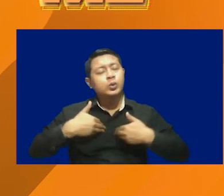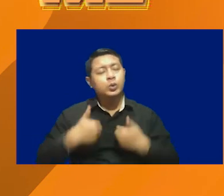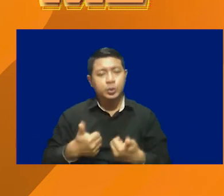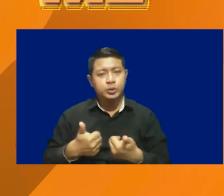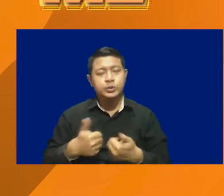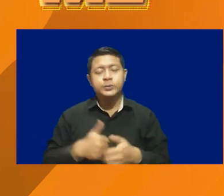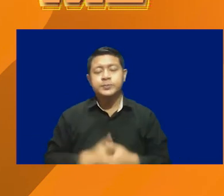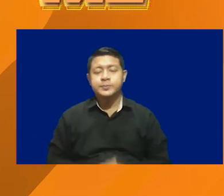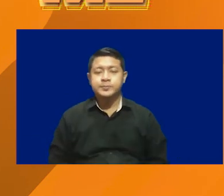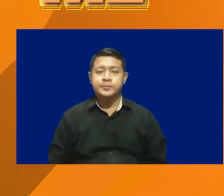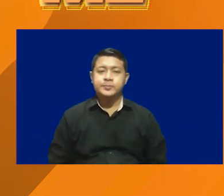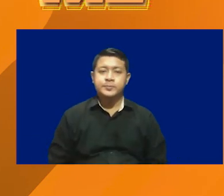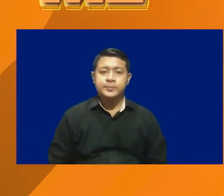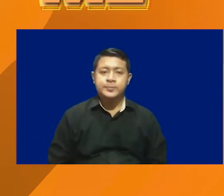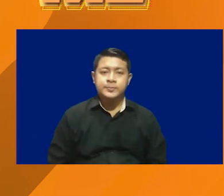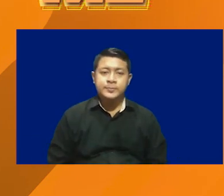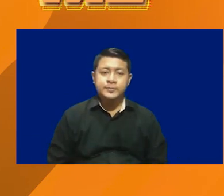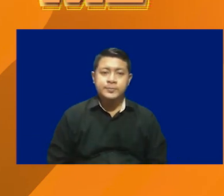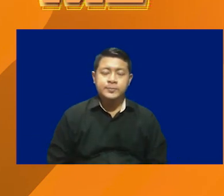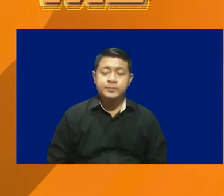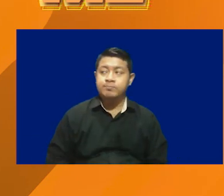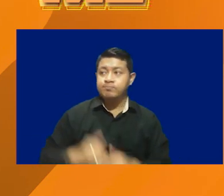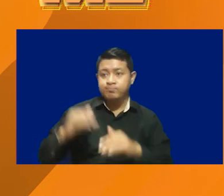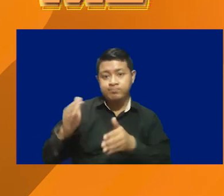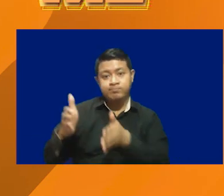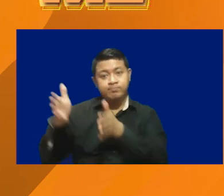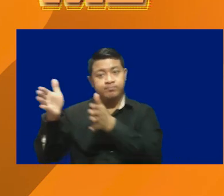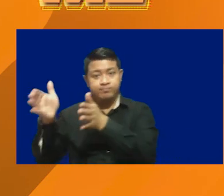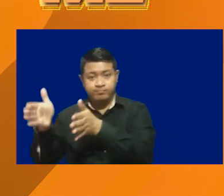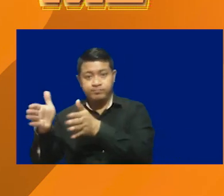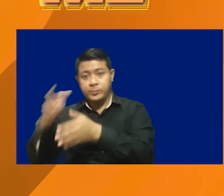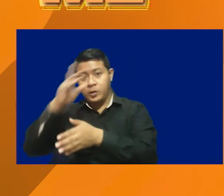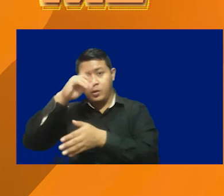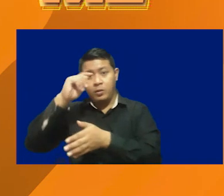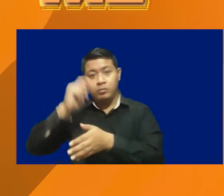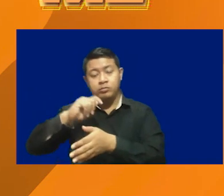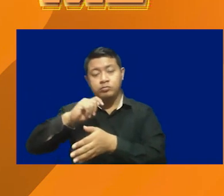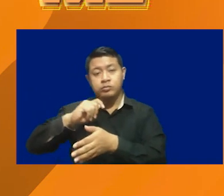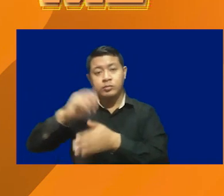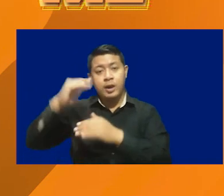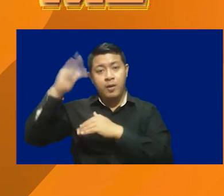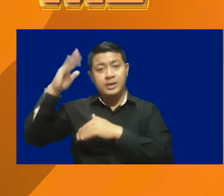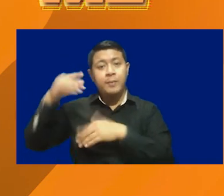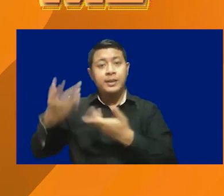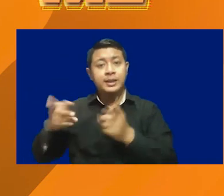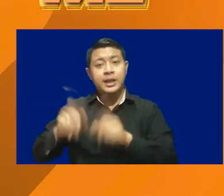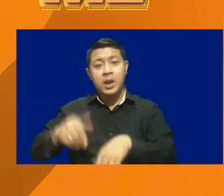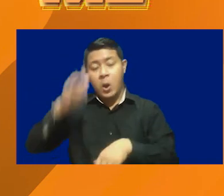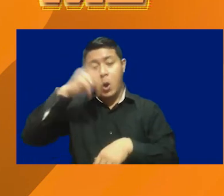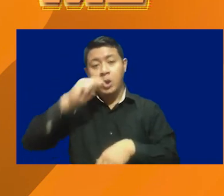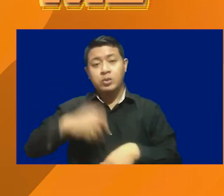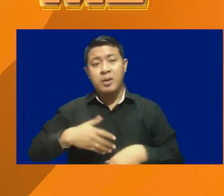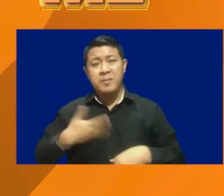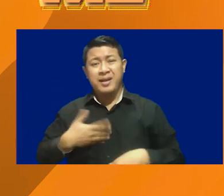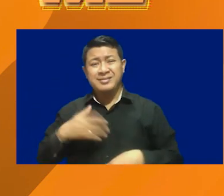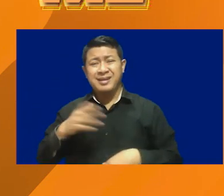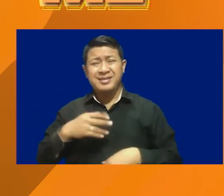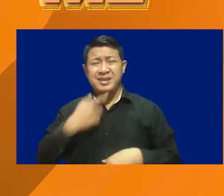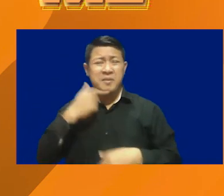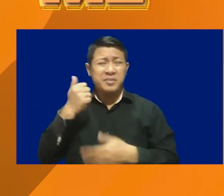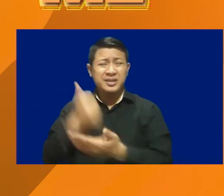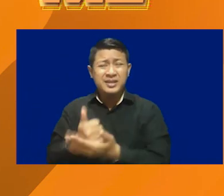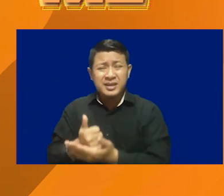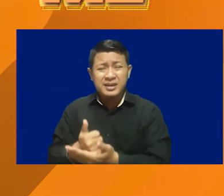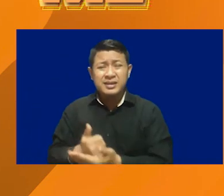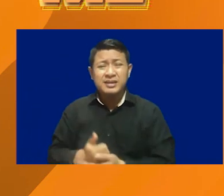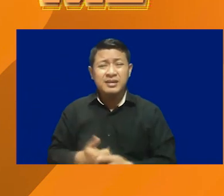yang otentik, yang tulus. Dan dalam tingkat dewasa atau orang tua, apa yang terjadi bila orang